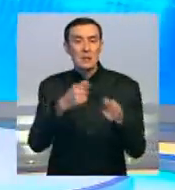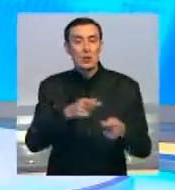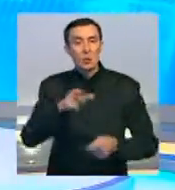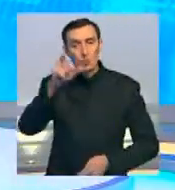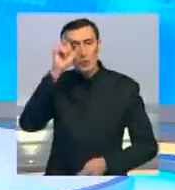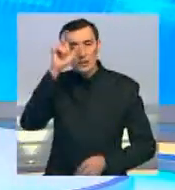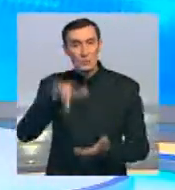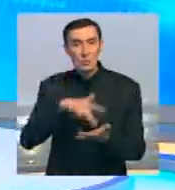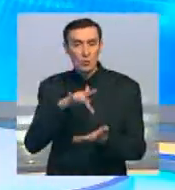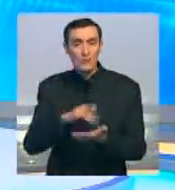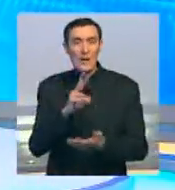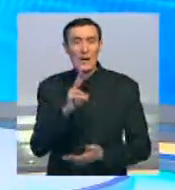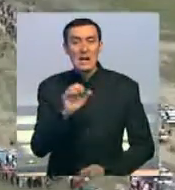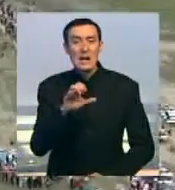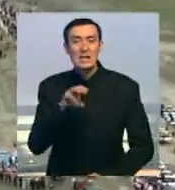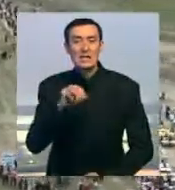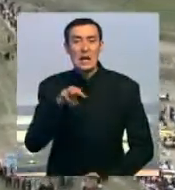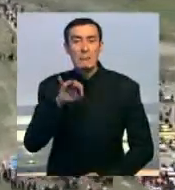турецкому городу Кастамону.